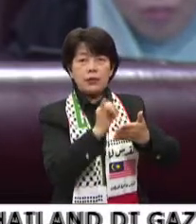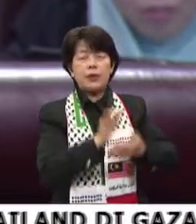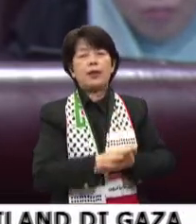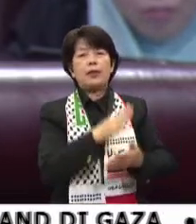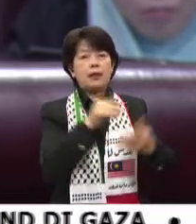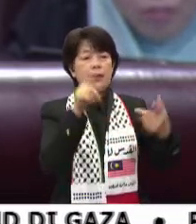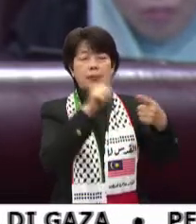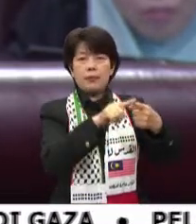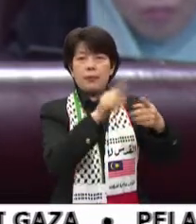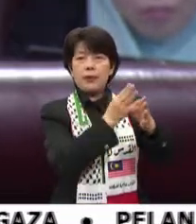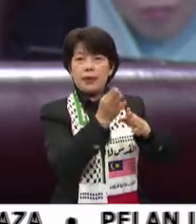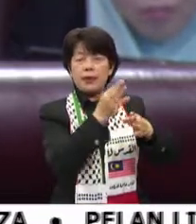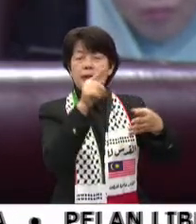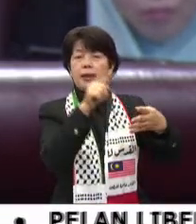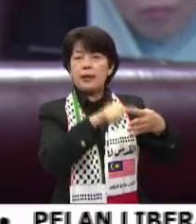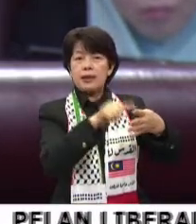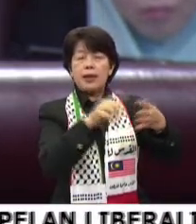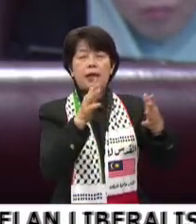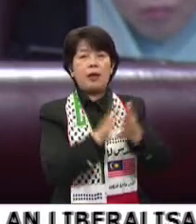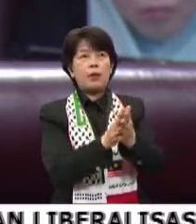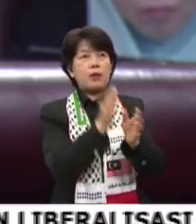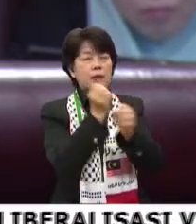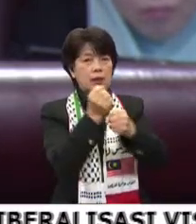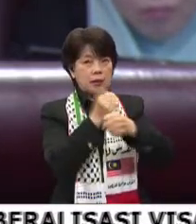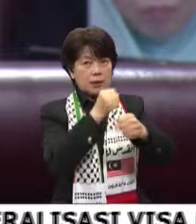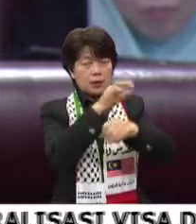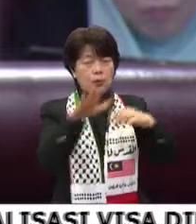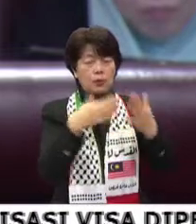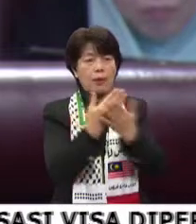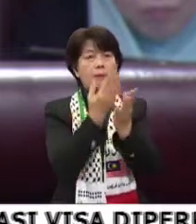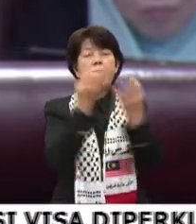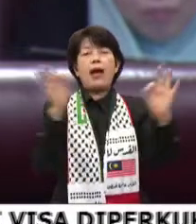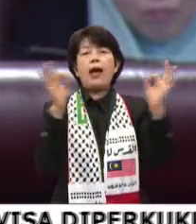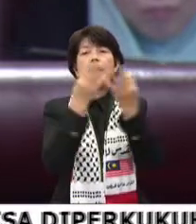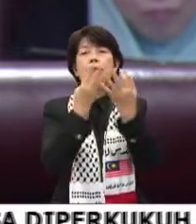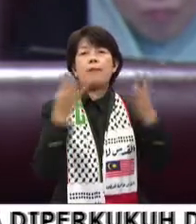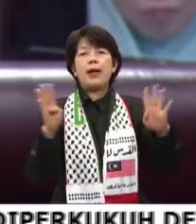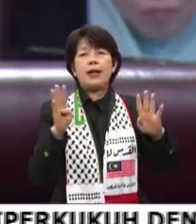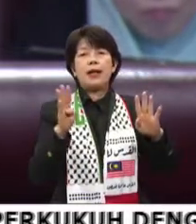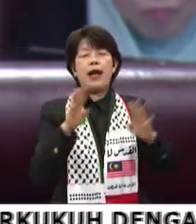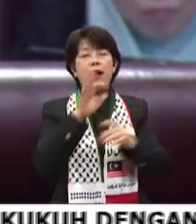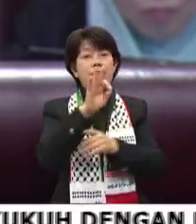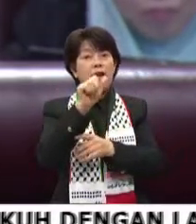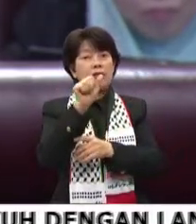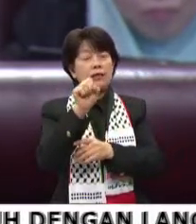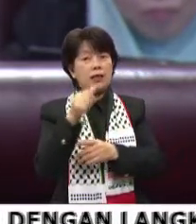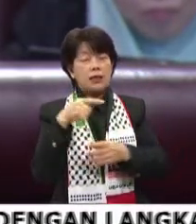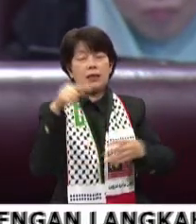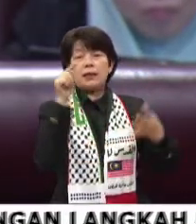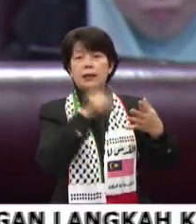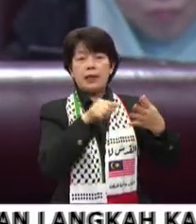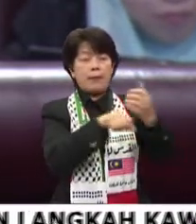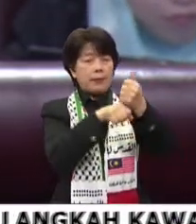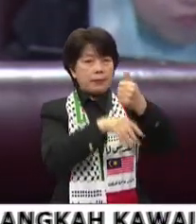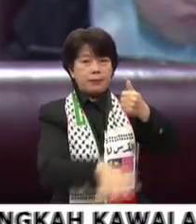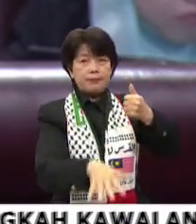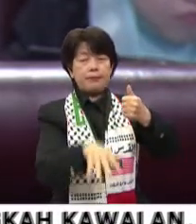pindahan ini akan membolehkan kesatuan sekerja ditubuhkan secara bebas melalui Fal ini juga subseken